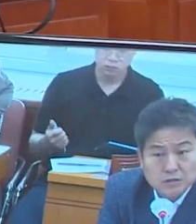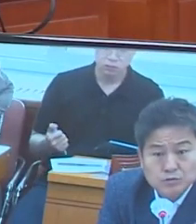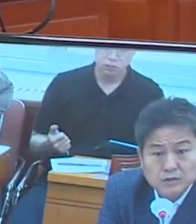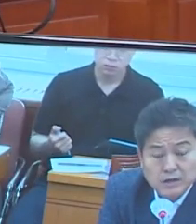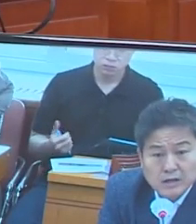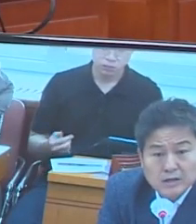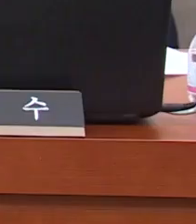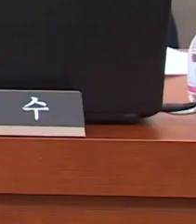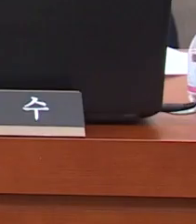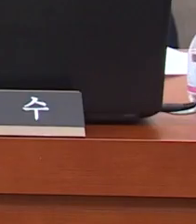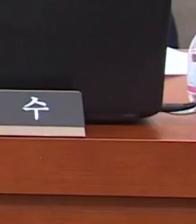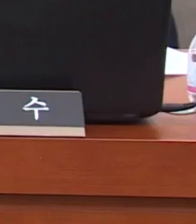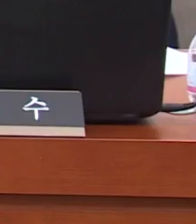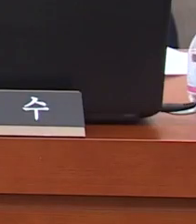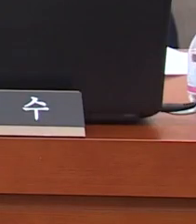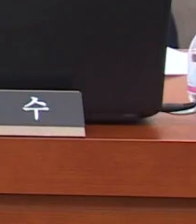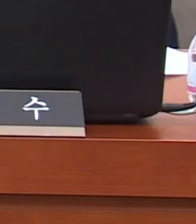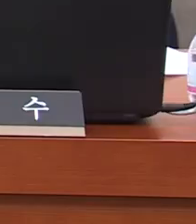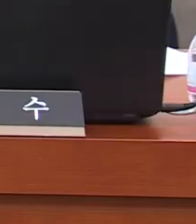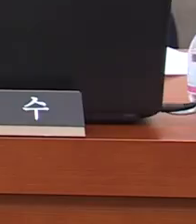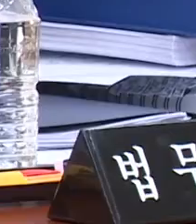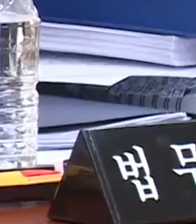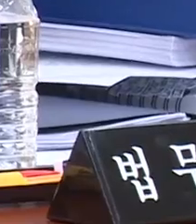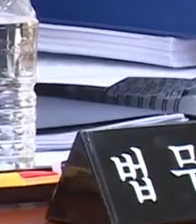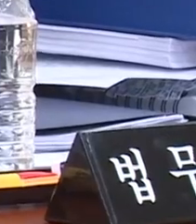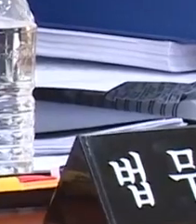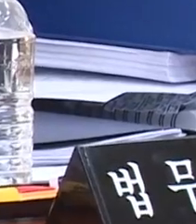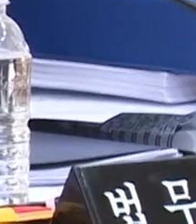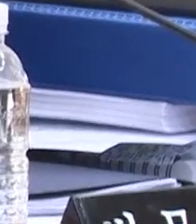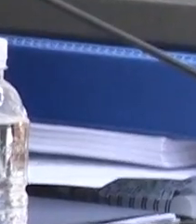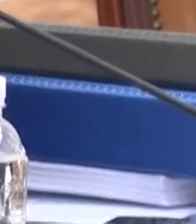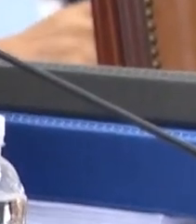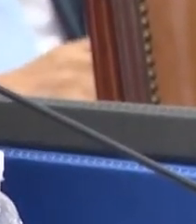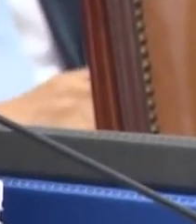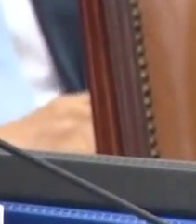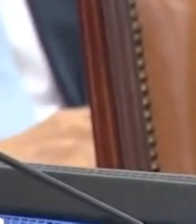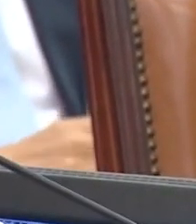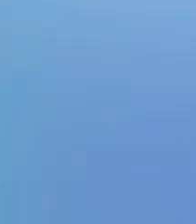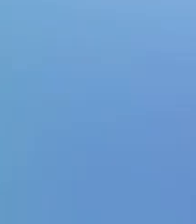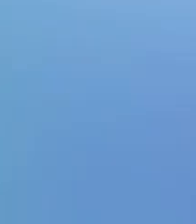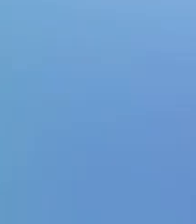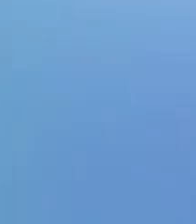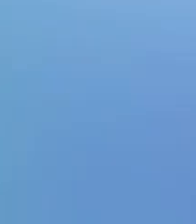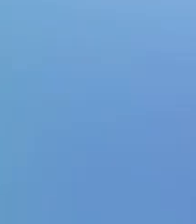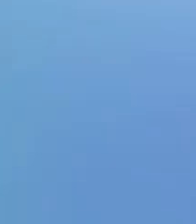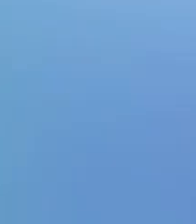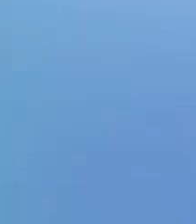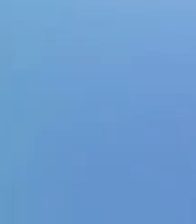영수증이 대부분 백지였다고 공세를 폈습니다. JTBC 유정화입니다.